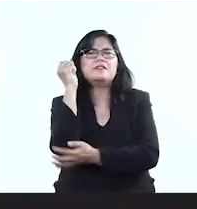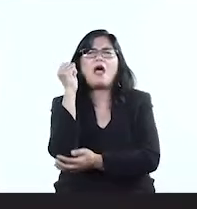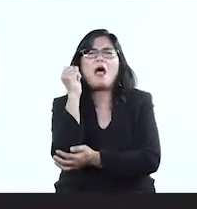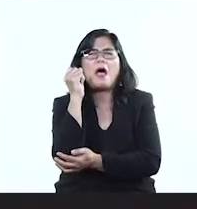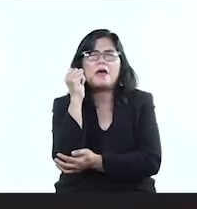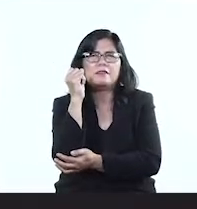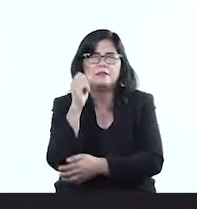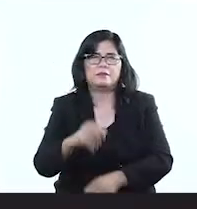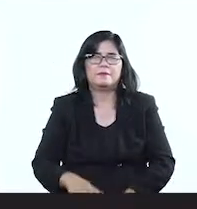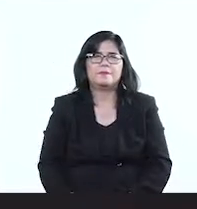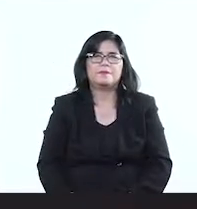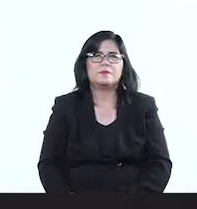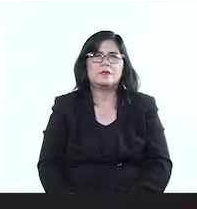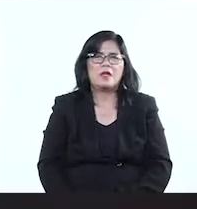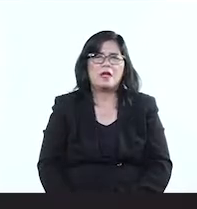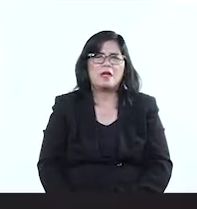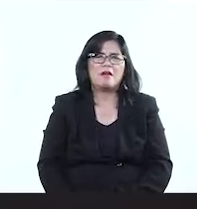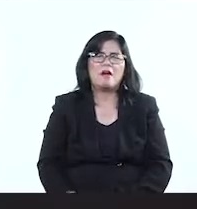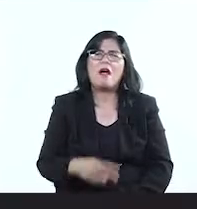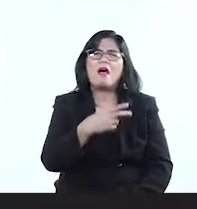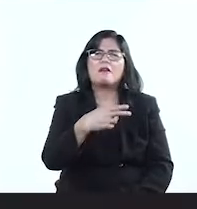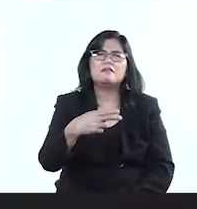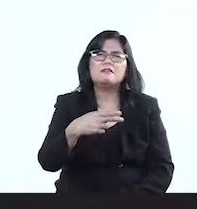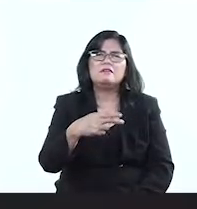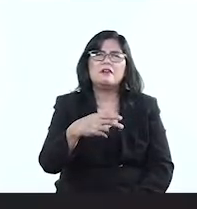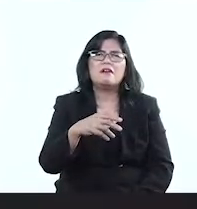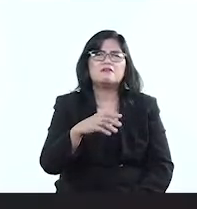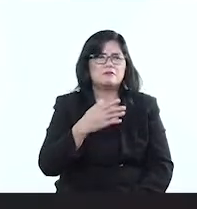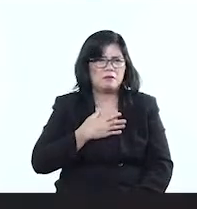klarifikasi kepada orang mau maksudnya tidak demikian